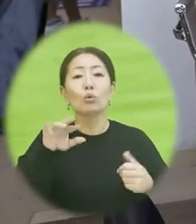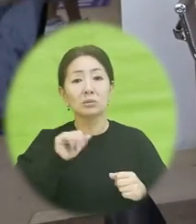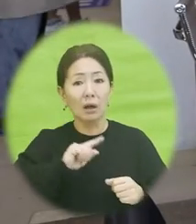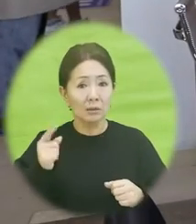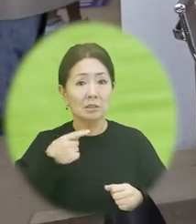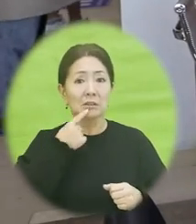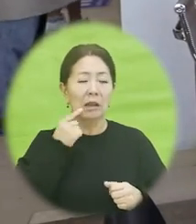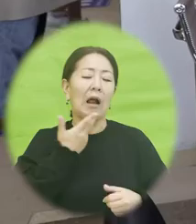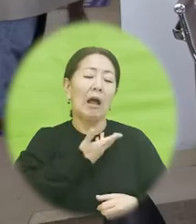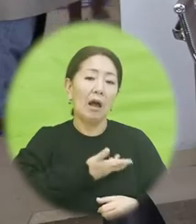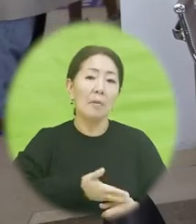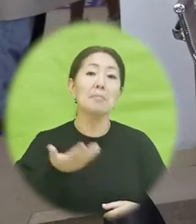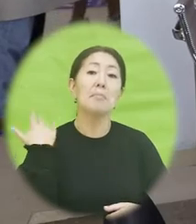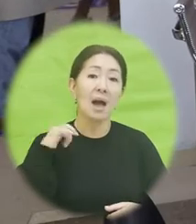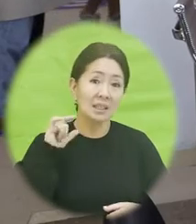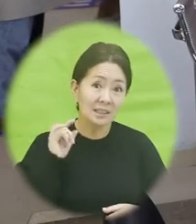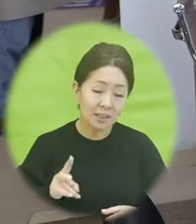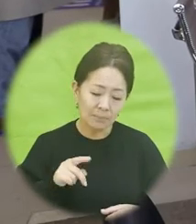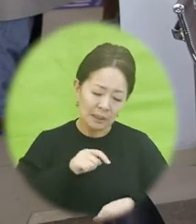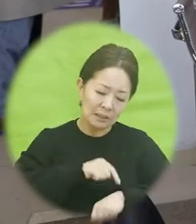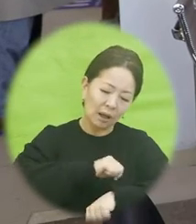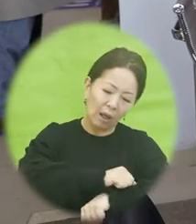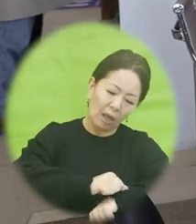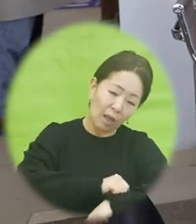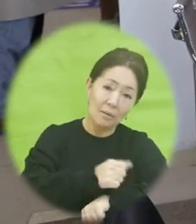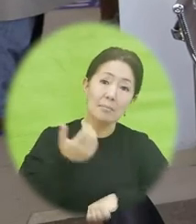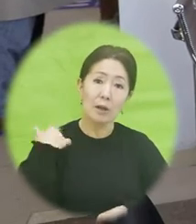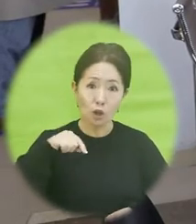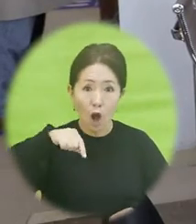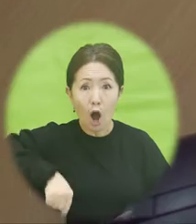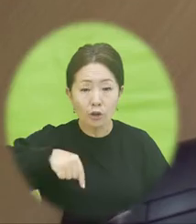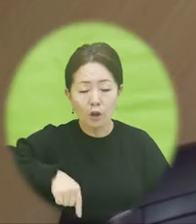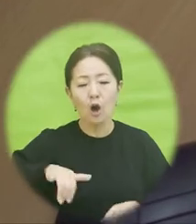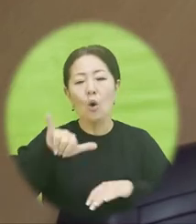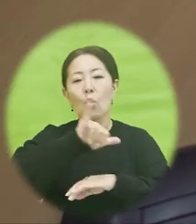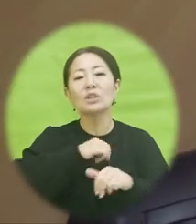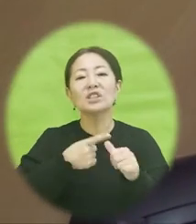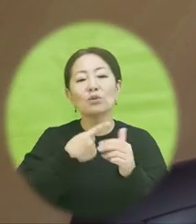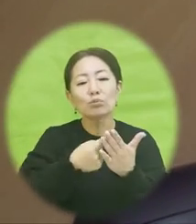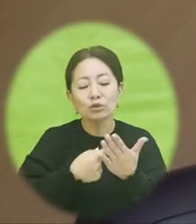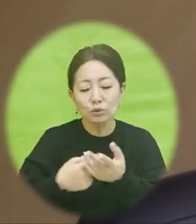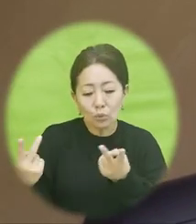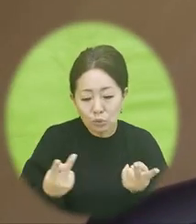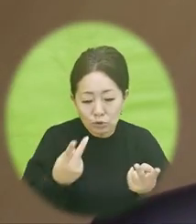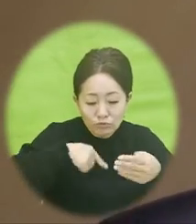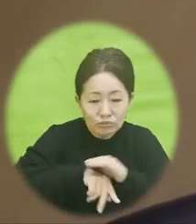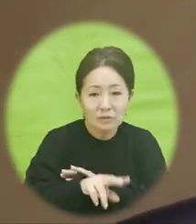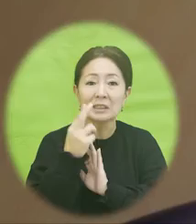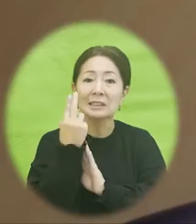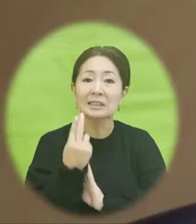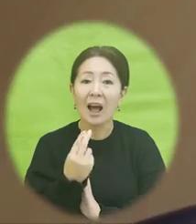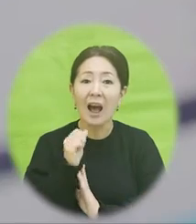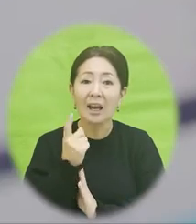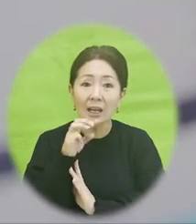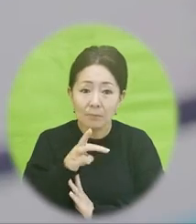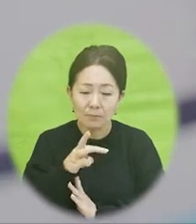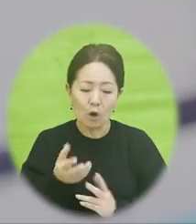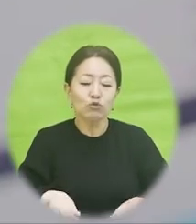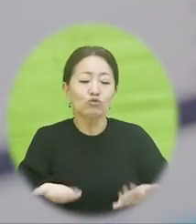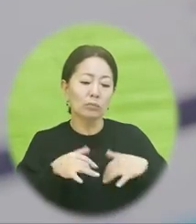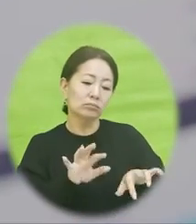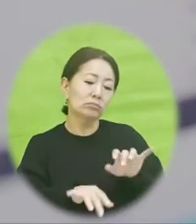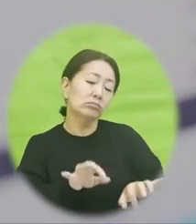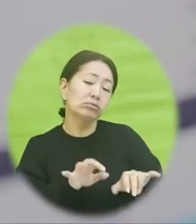удаа ирч очих зэрэг хүндрэл тулгарч нэлээд цаг хугацаа зарцуулдаг байсан бол Улсын бүртгэлийн үйлчлэгээ захимцнаар дээрх асуудлууд